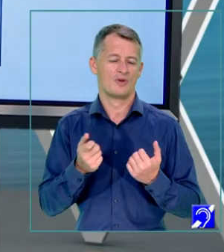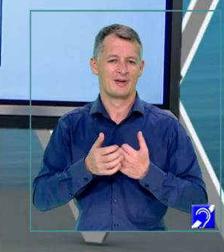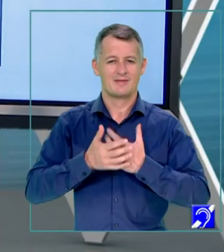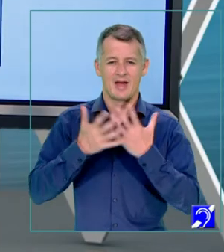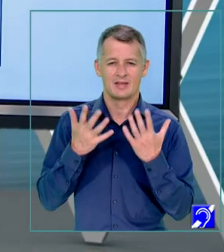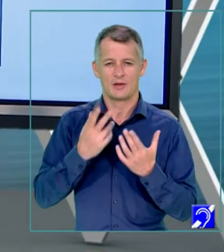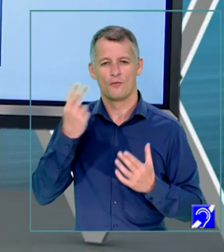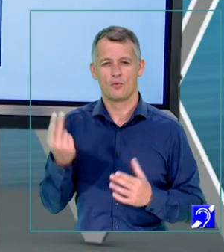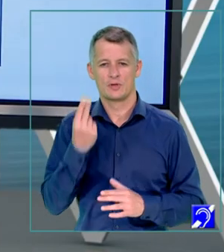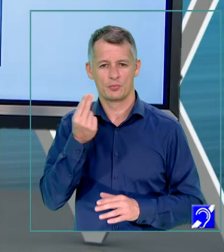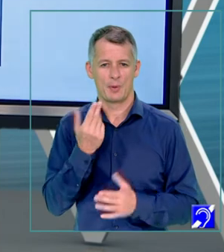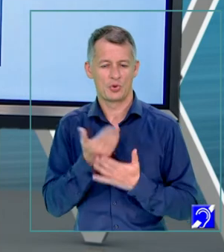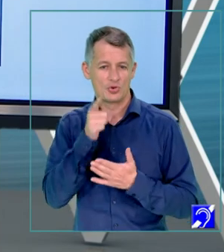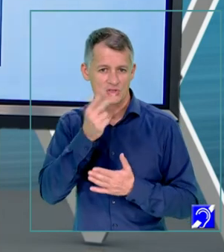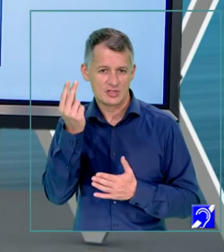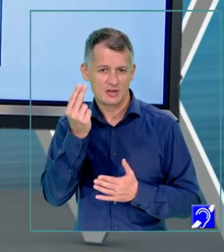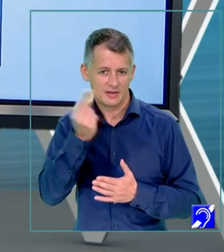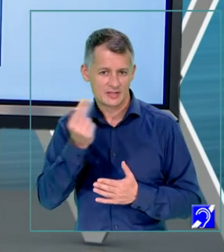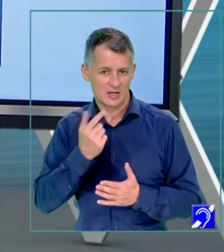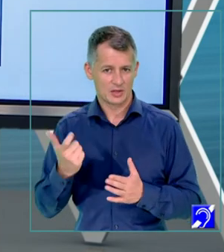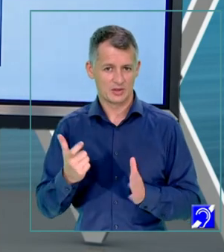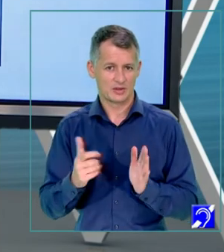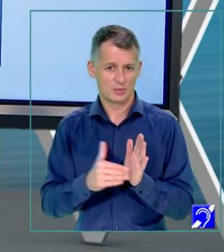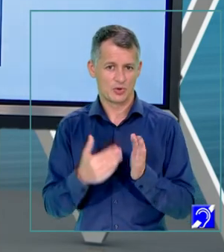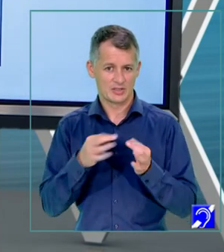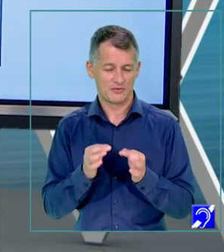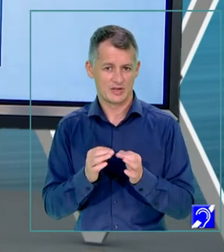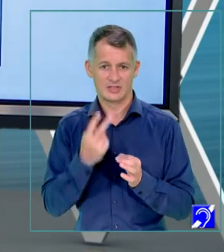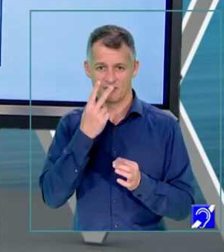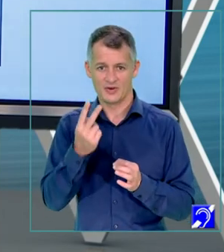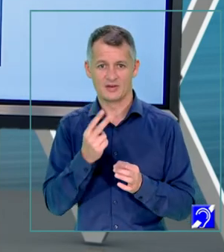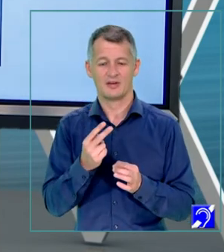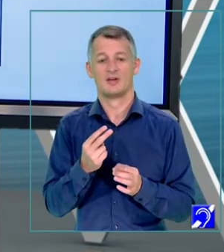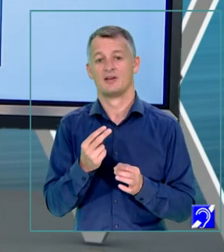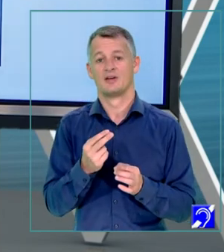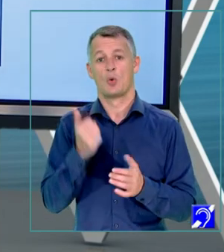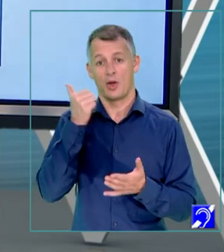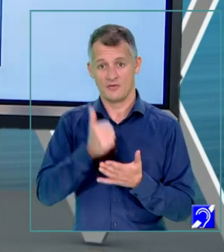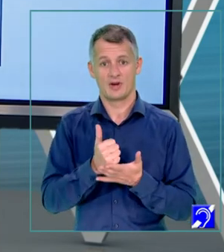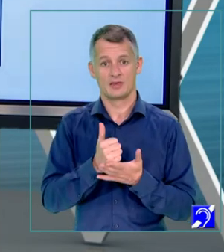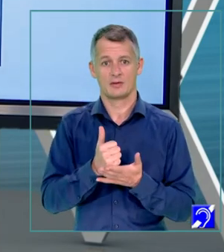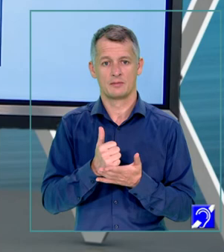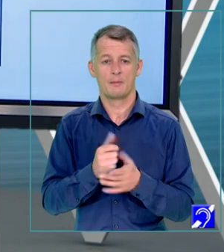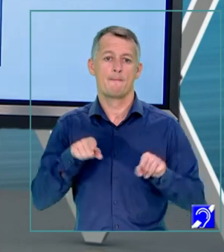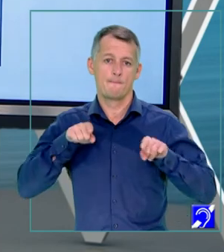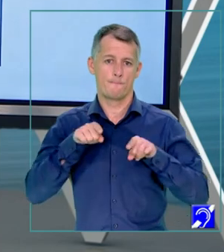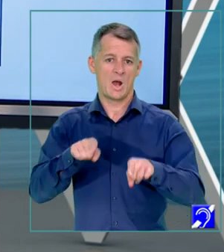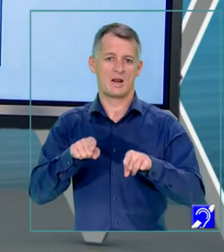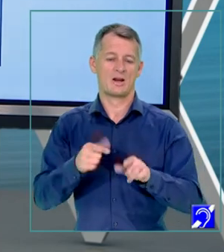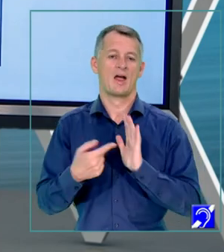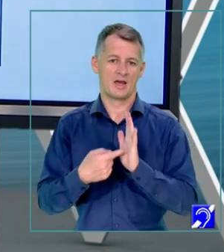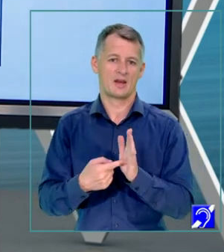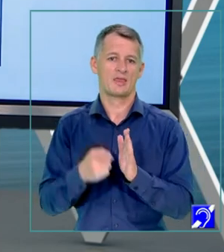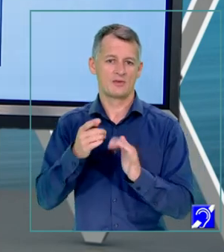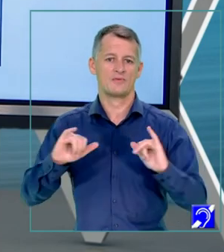de ce Pentru ca aceste pe grafice trăiau să apară cu adevărat paralele între ele dar sugerează fenomenul respectiv